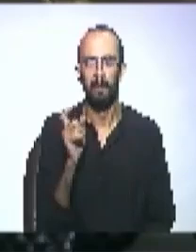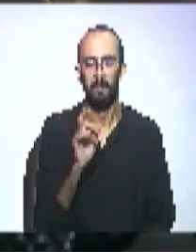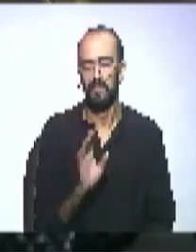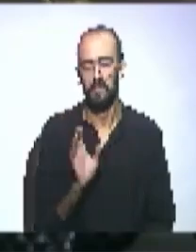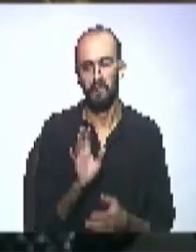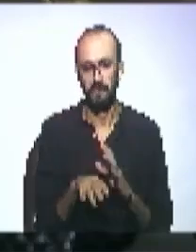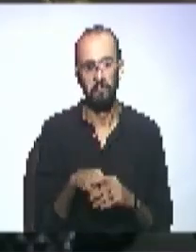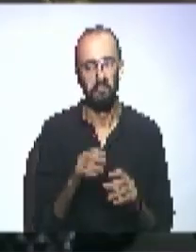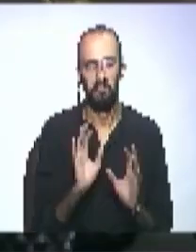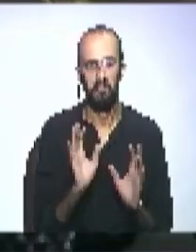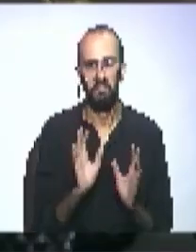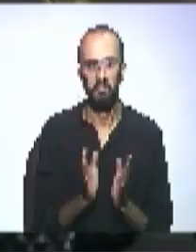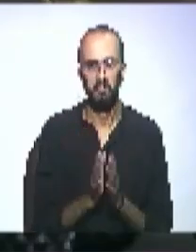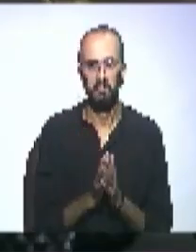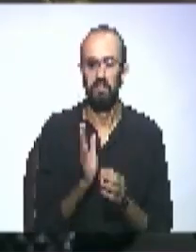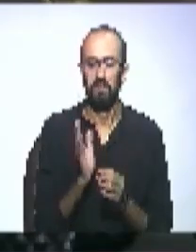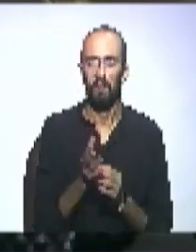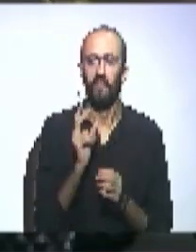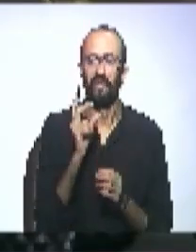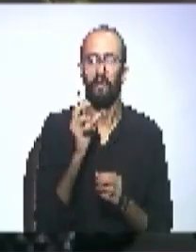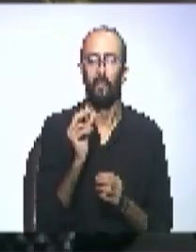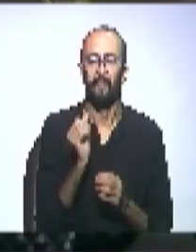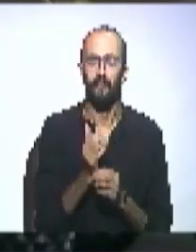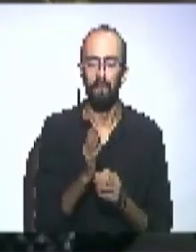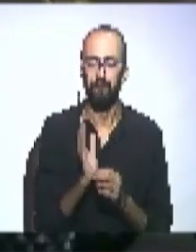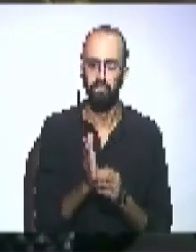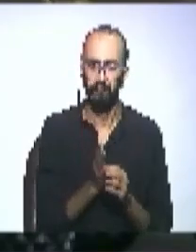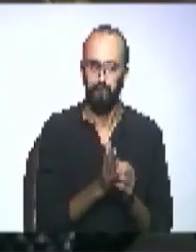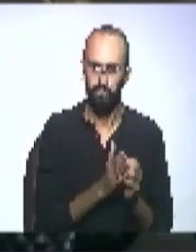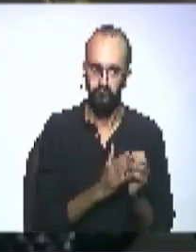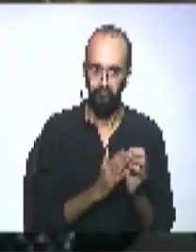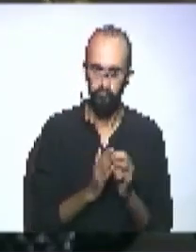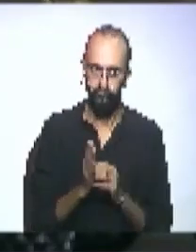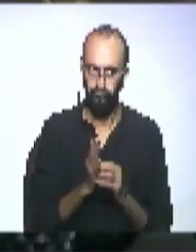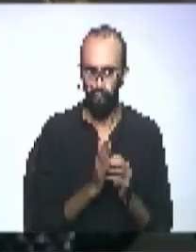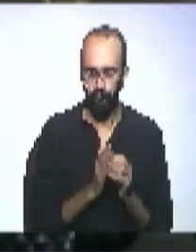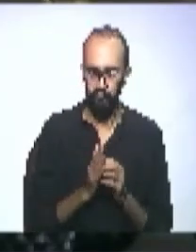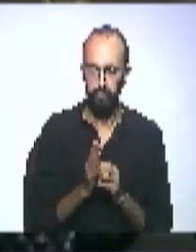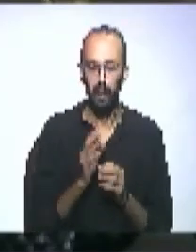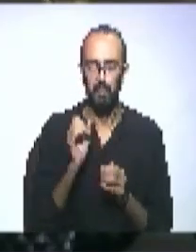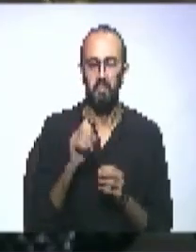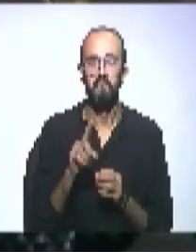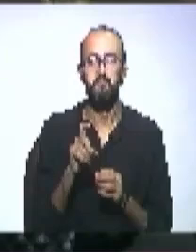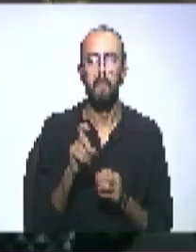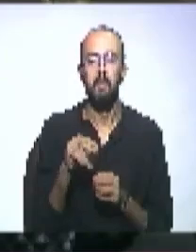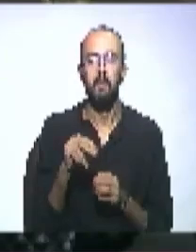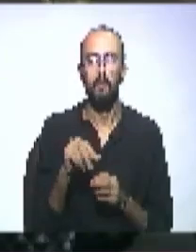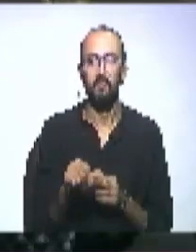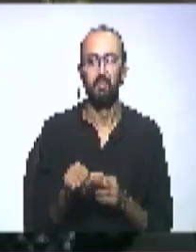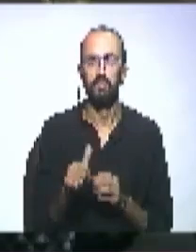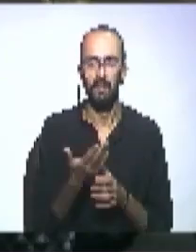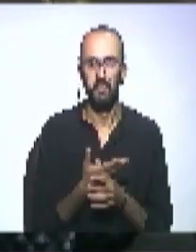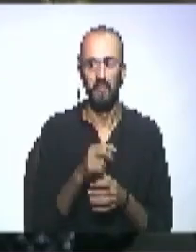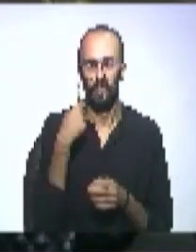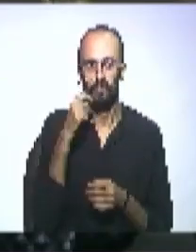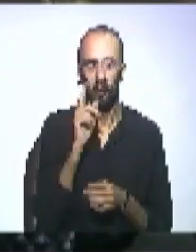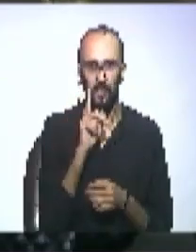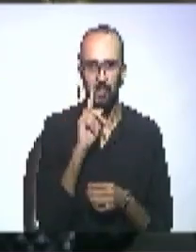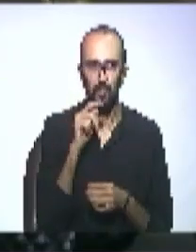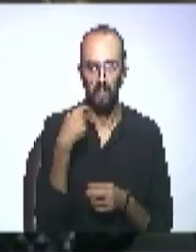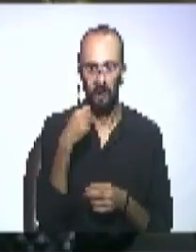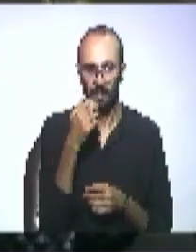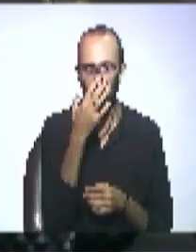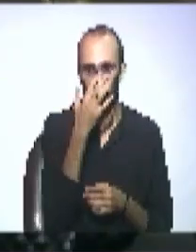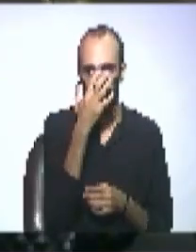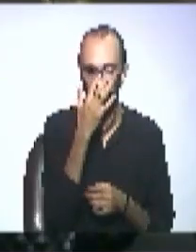وبس، ما عملش اي حاجه تانية. قطع التفاح وسابه كده زي يعني وهو بيقطع، حطه في الميه والليمون علشان ما